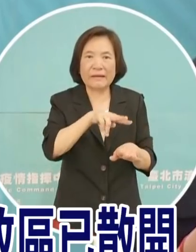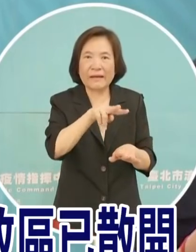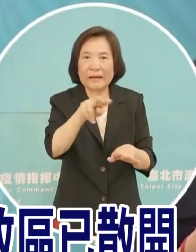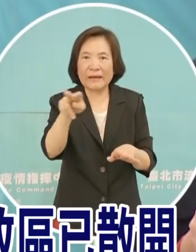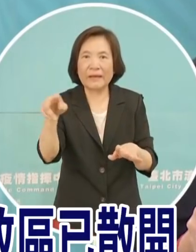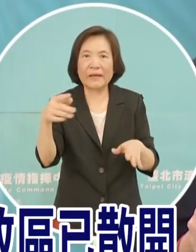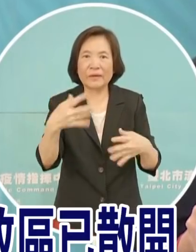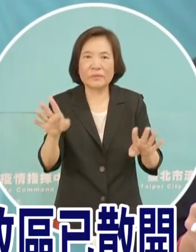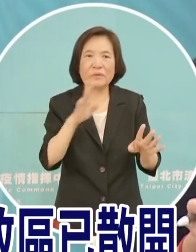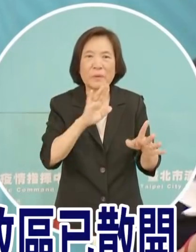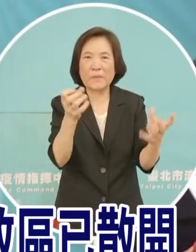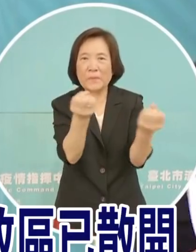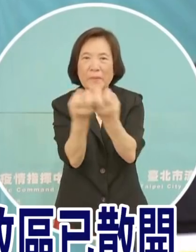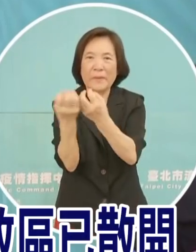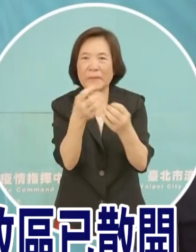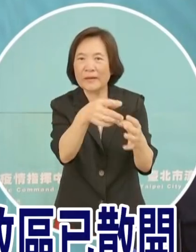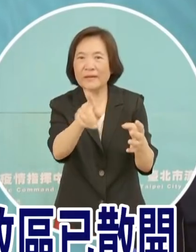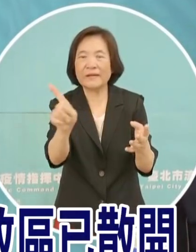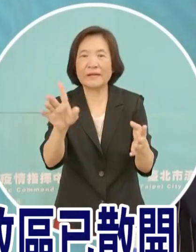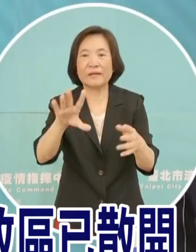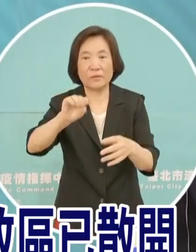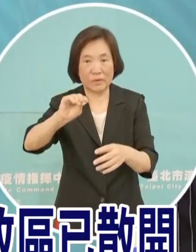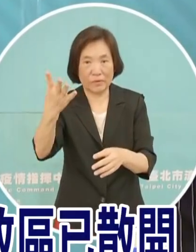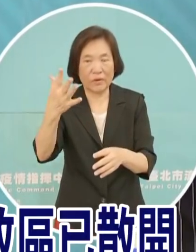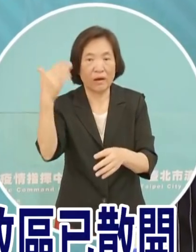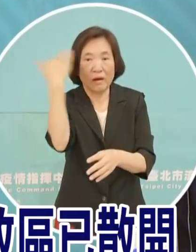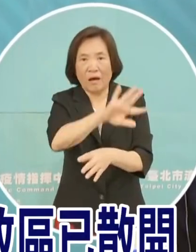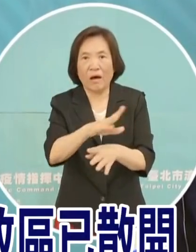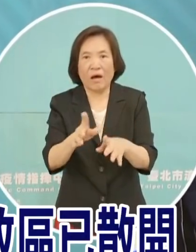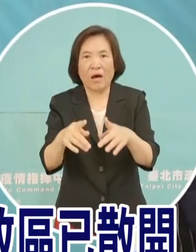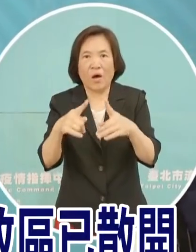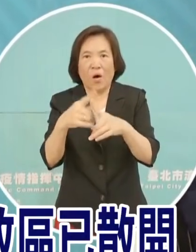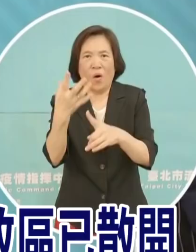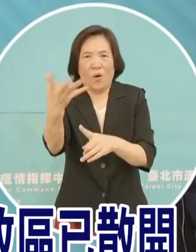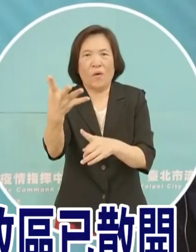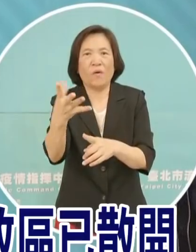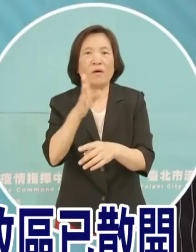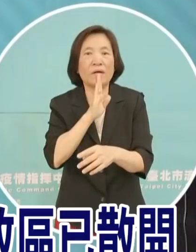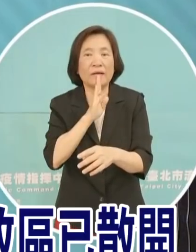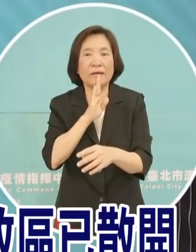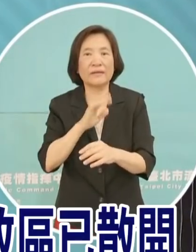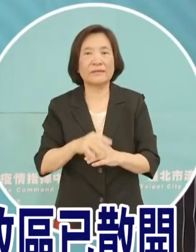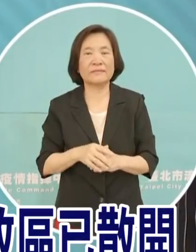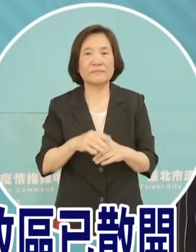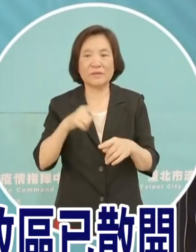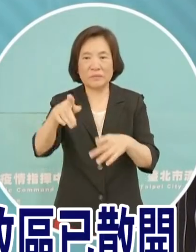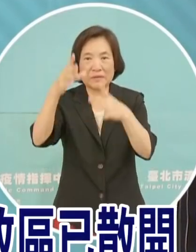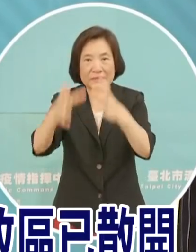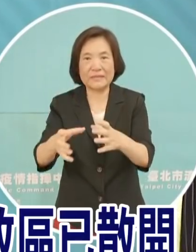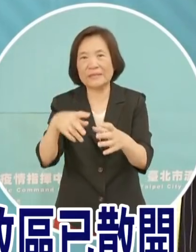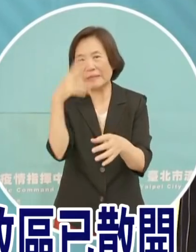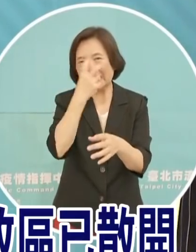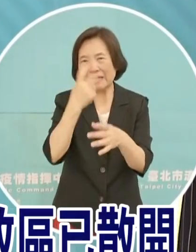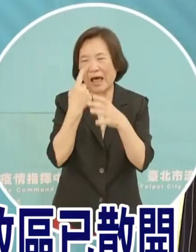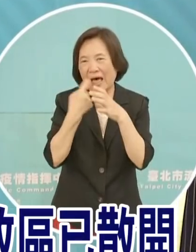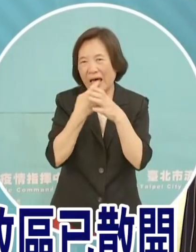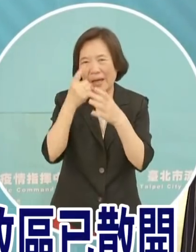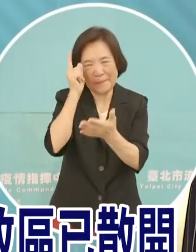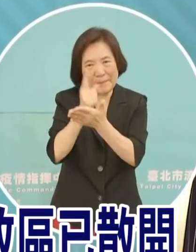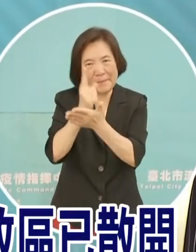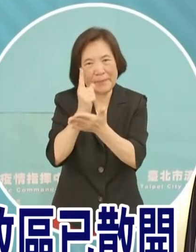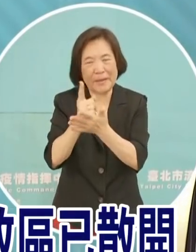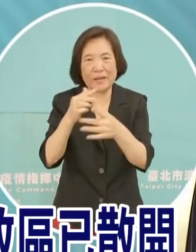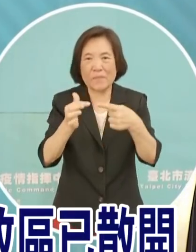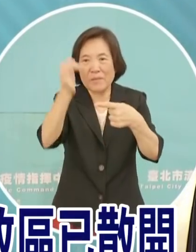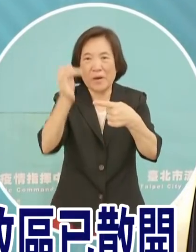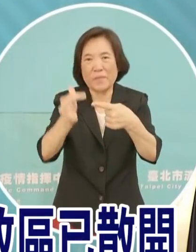是说，固然万华是一开始发动的地方啊，那我们在这样设筛检站啊，每天把那个